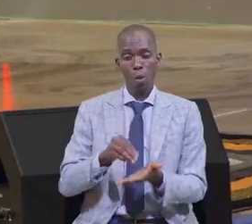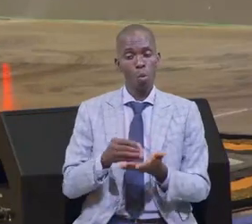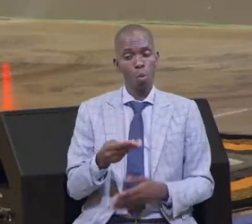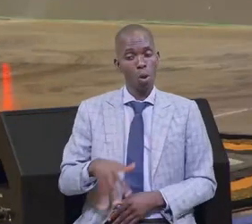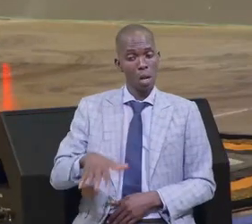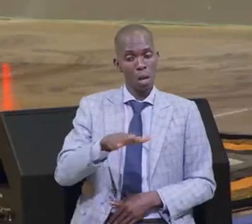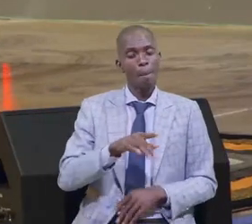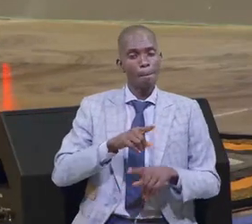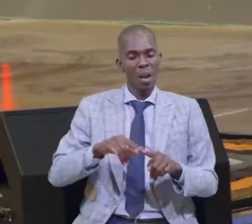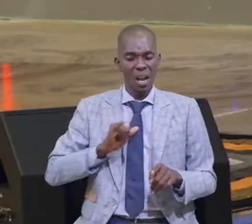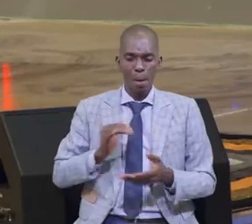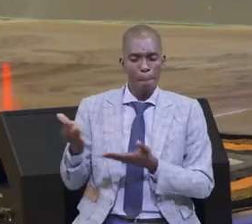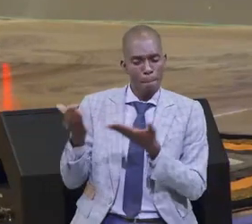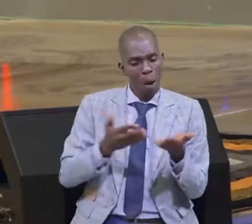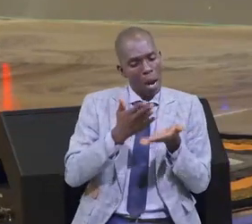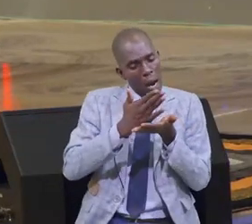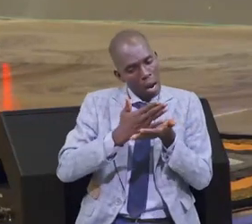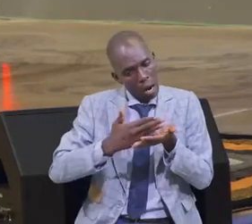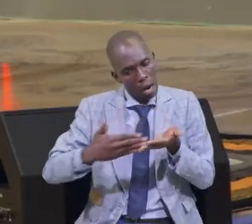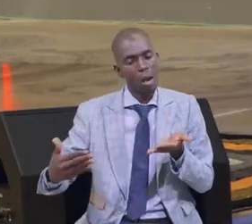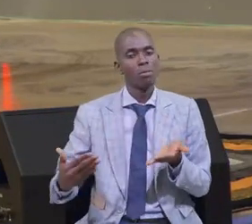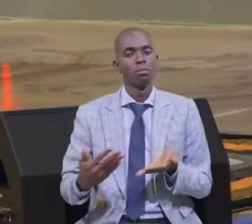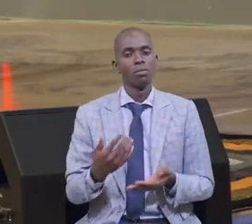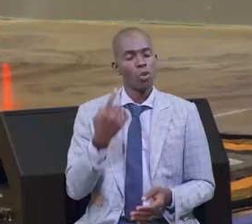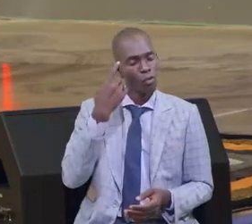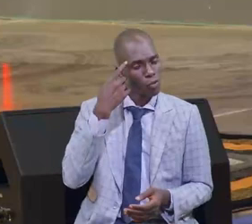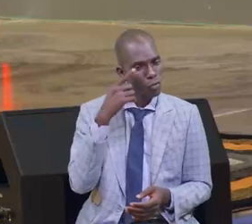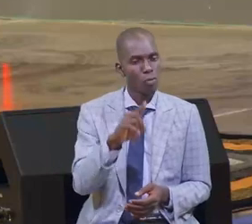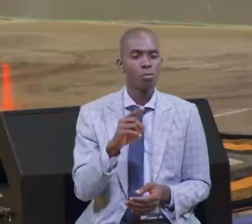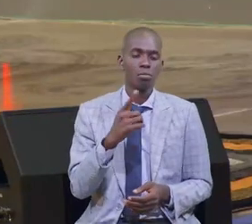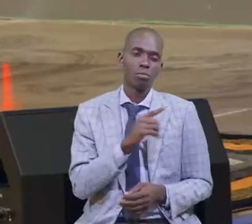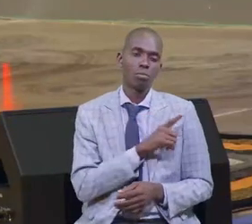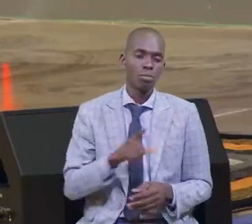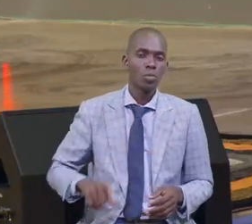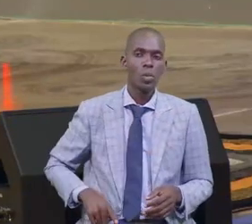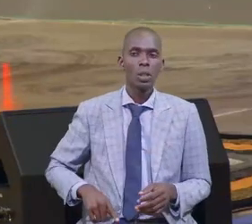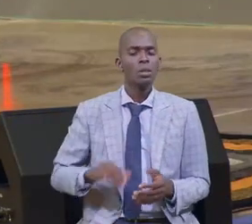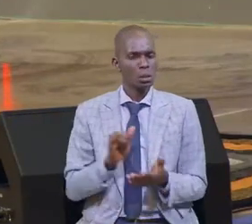j'ai décidé de donner ce pourcentage au Seigneur,